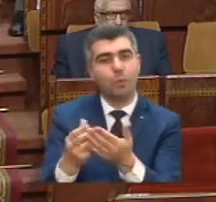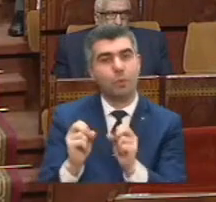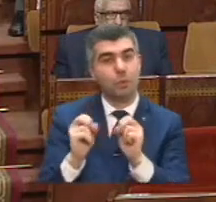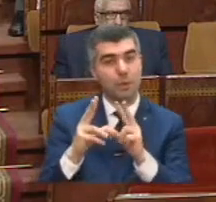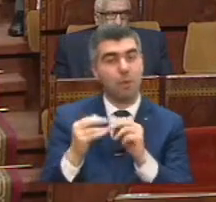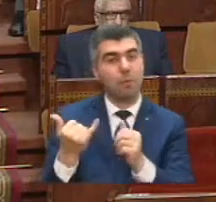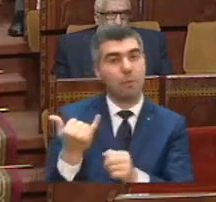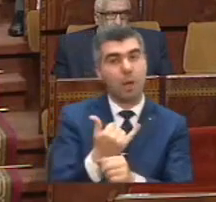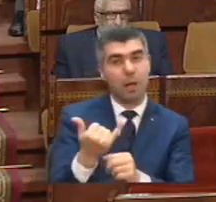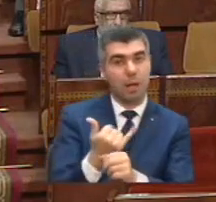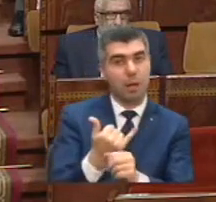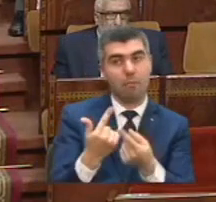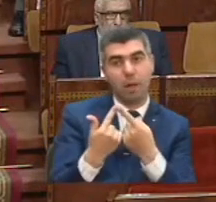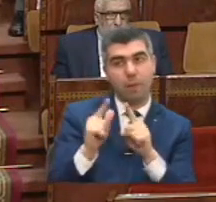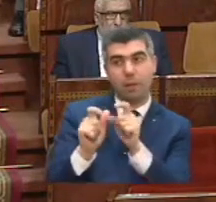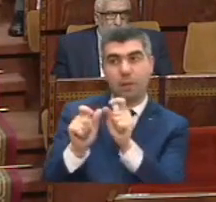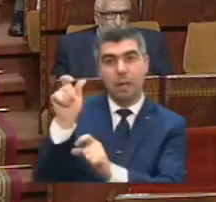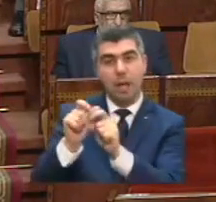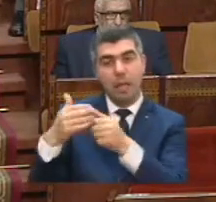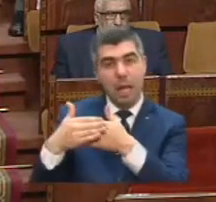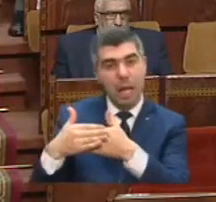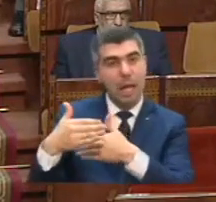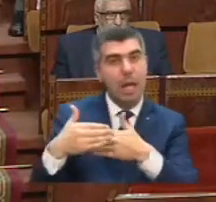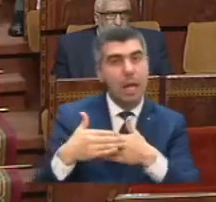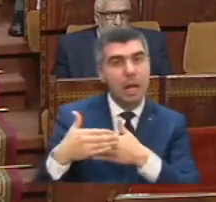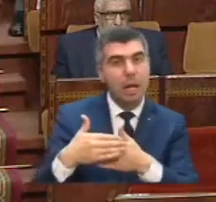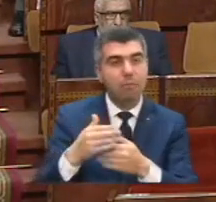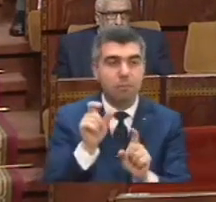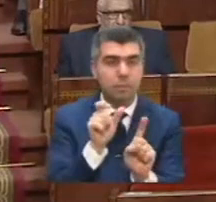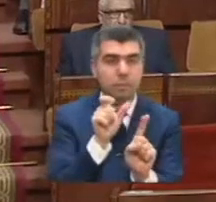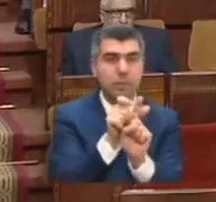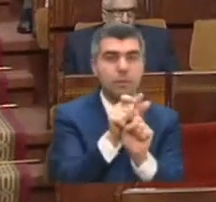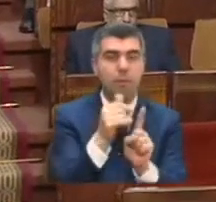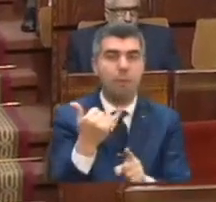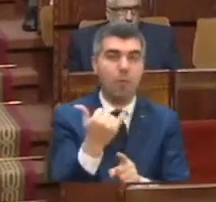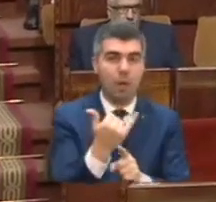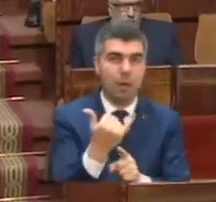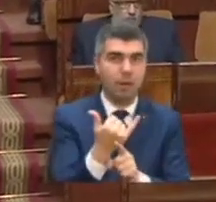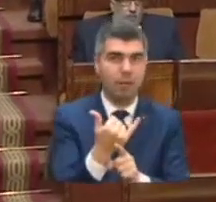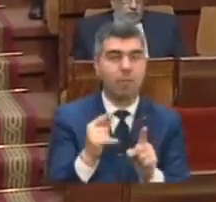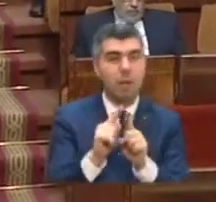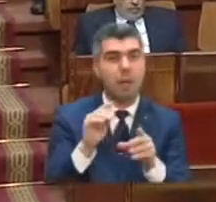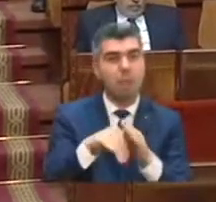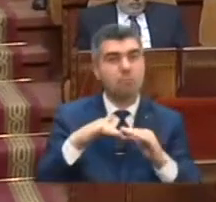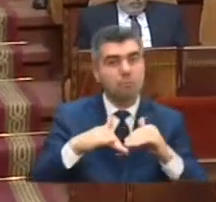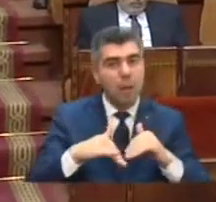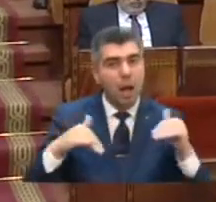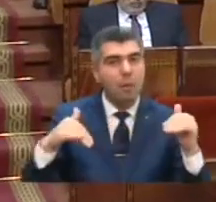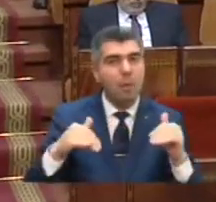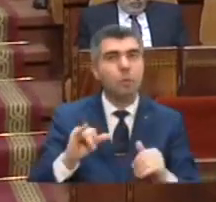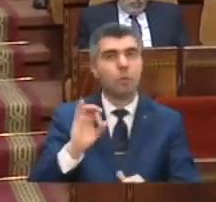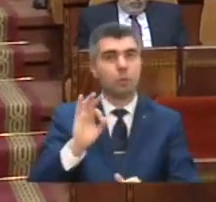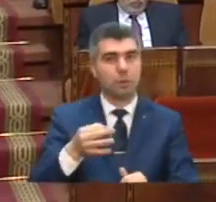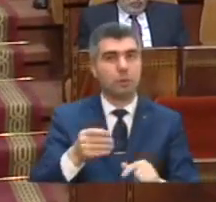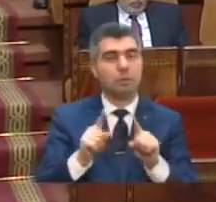والاجهاز على حقوق عدد من السكان ديال الجوار. فلذلك السيد الوزير، احنا كذلك بدورنا في اطار البرلمان طلبنا بمهمه